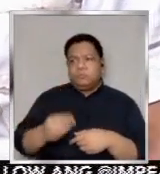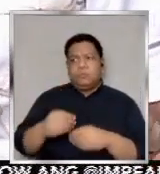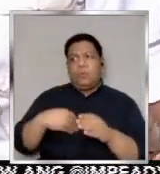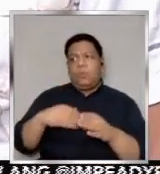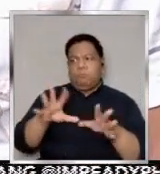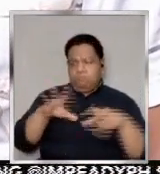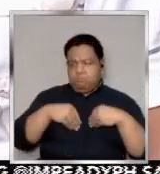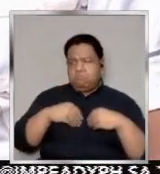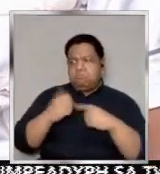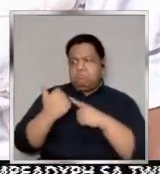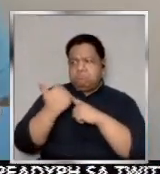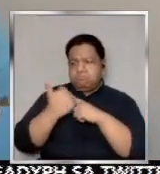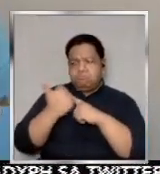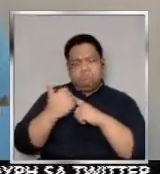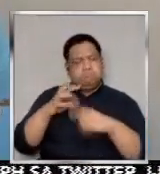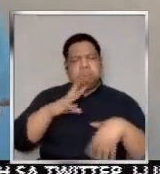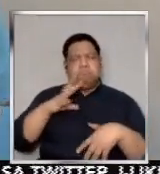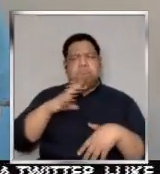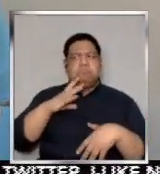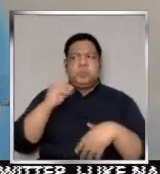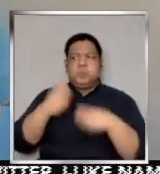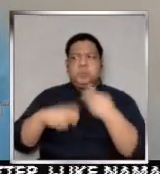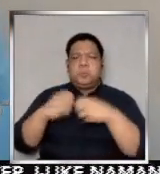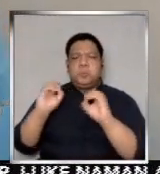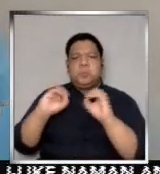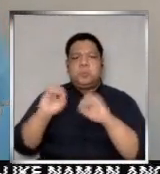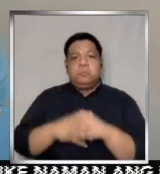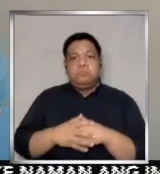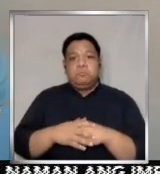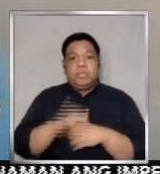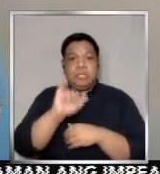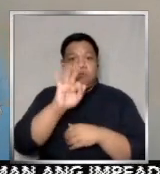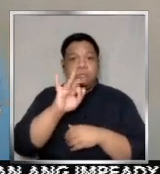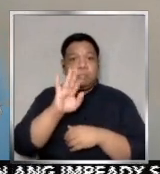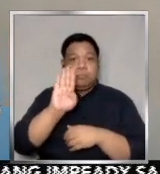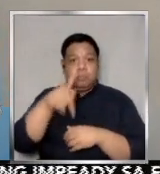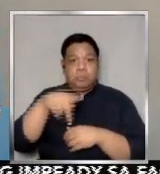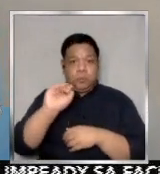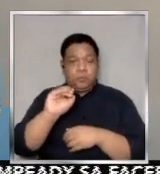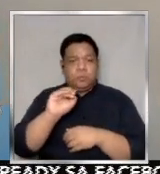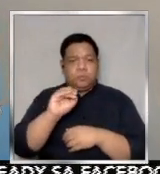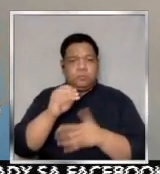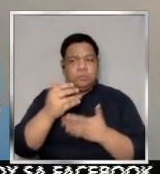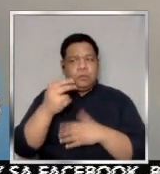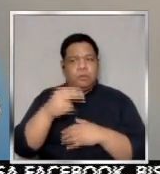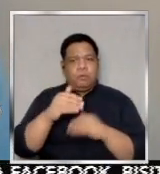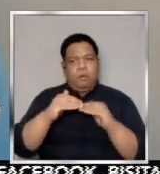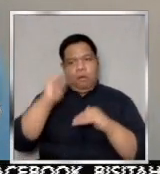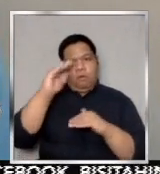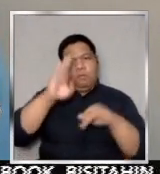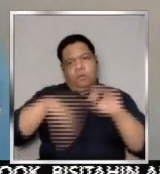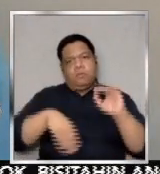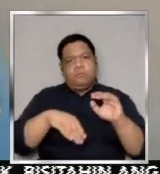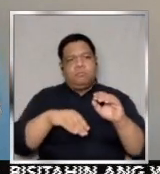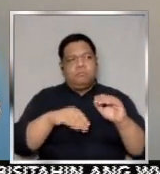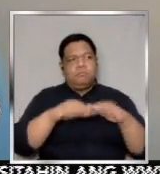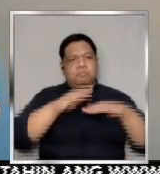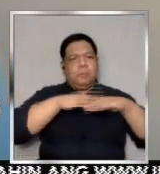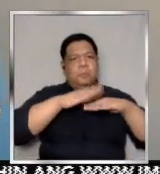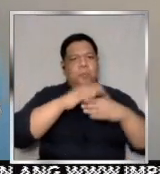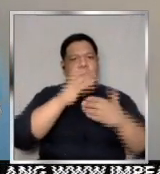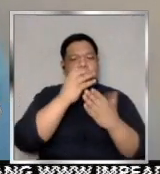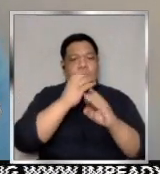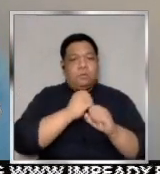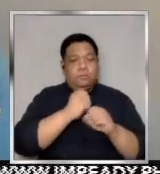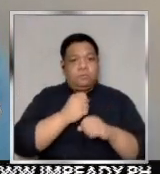Undergo training po, wala problema po. Pagka po BPO, medyo mataas yan from the minimum wage. But I'm sure dito po sa manufacturing